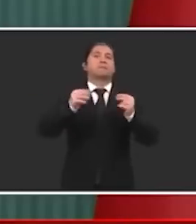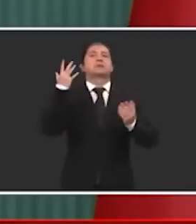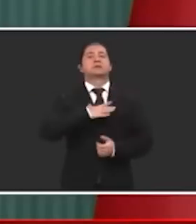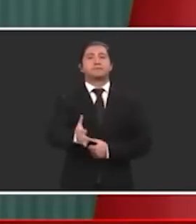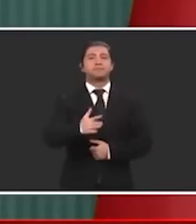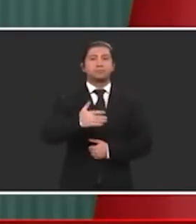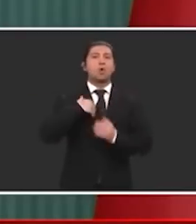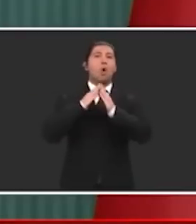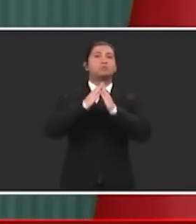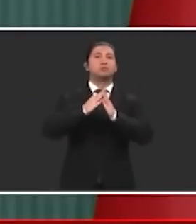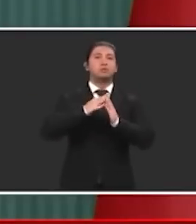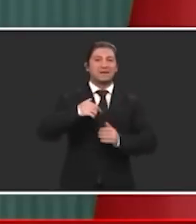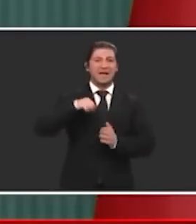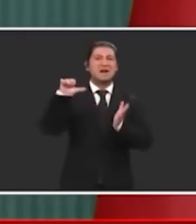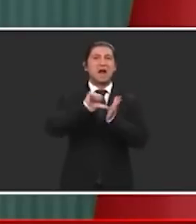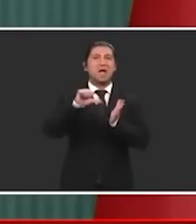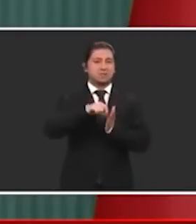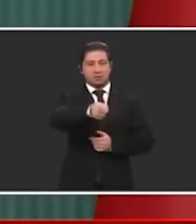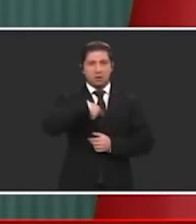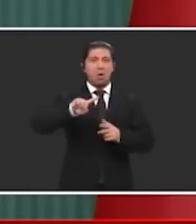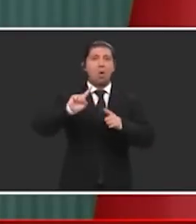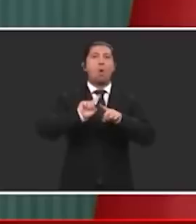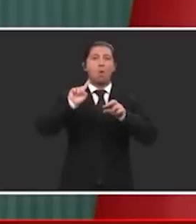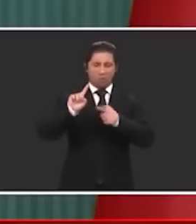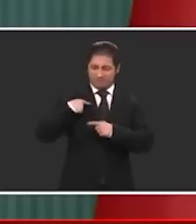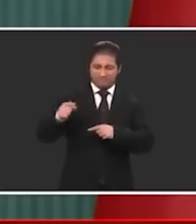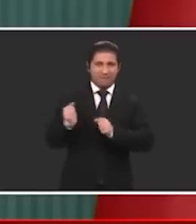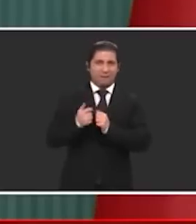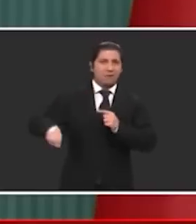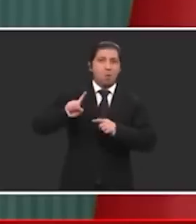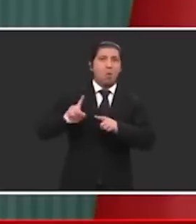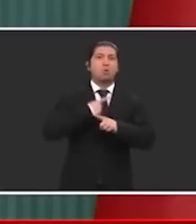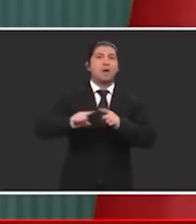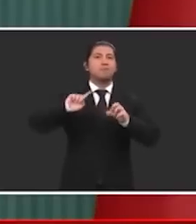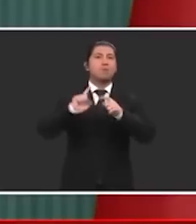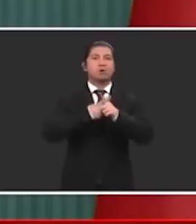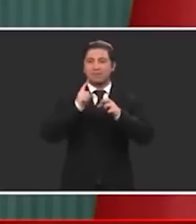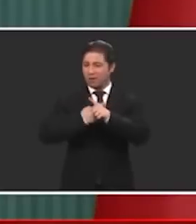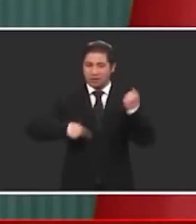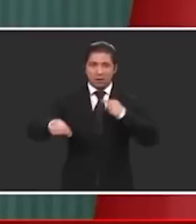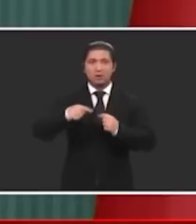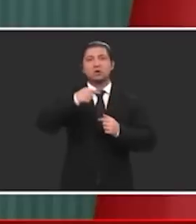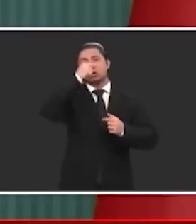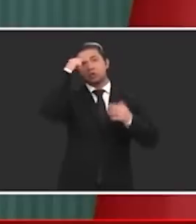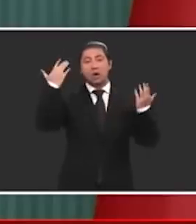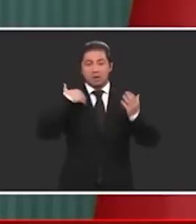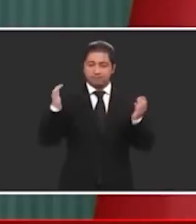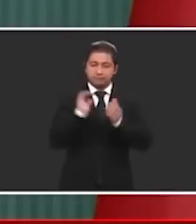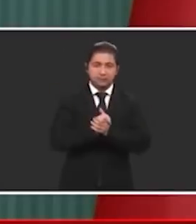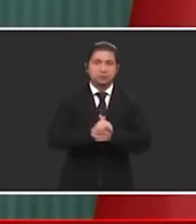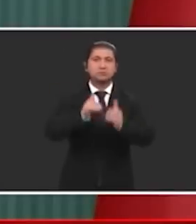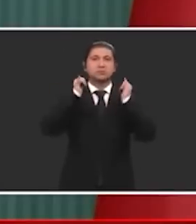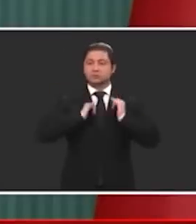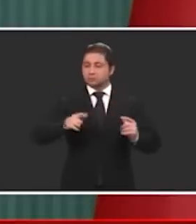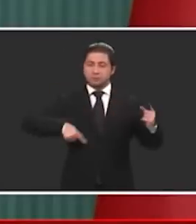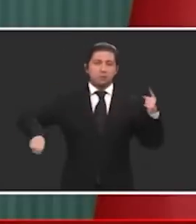Komşumuz İran'ın da dahil olacağı ortak projelerle bölgemizi inşallah bir barış ve refah